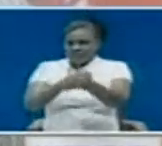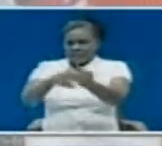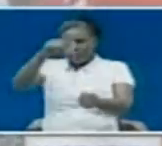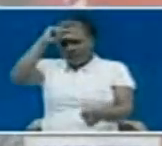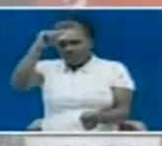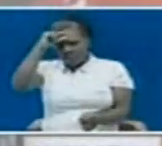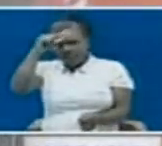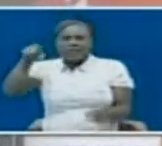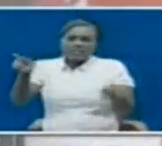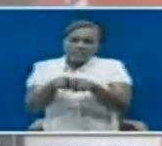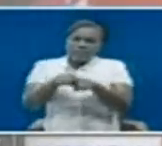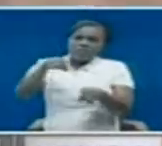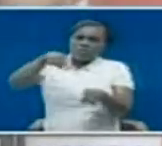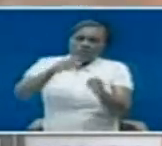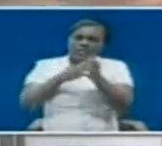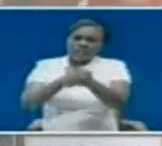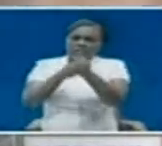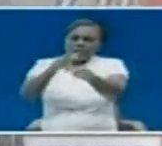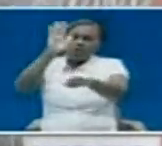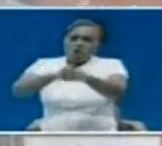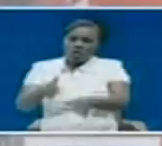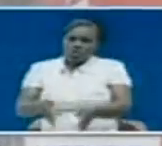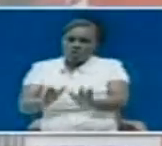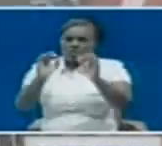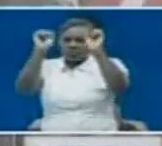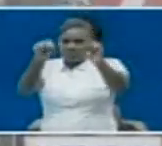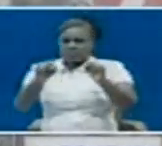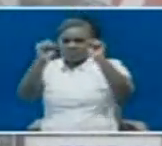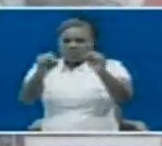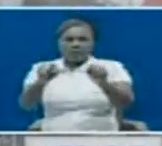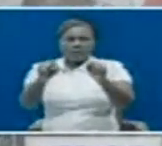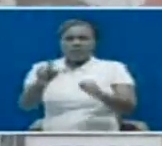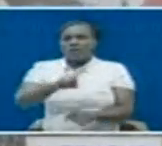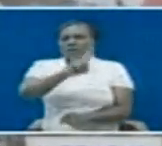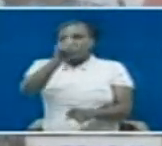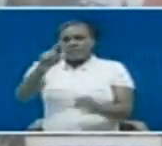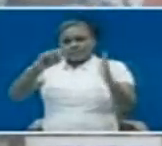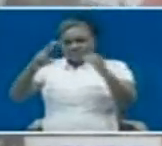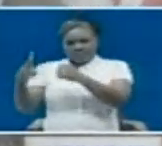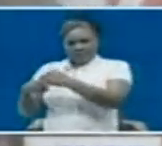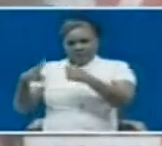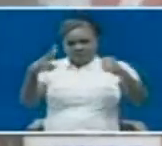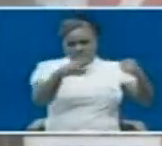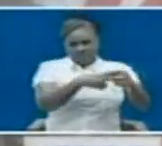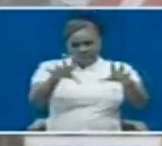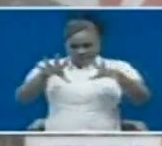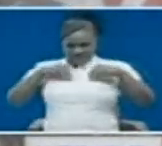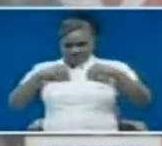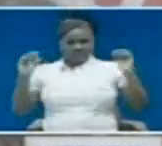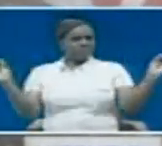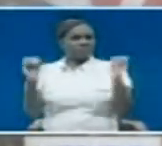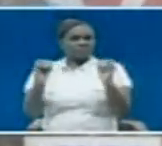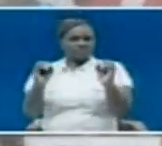serikali tena unaongoza barabarani kwa maandamano. Maswala ya sabasaba hatutaki,